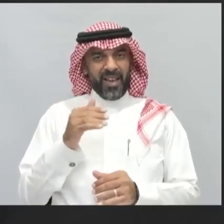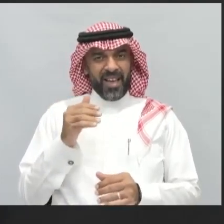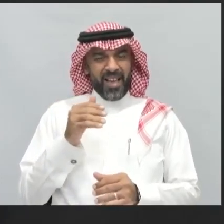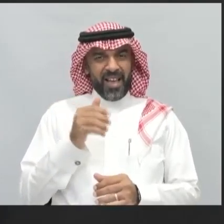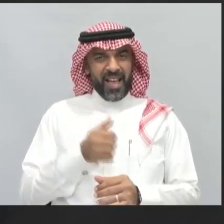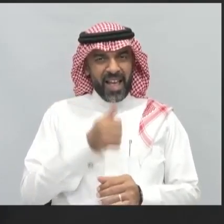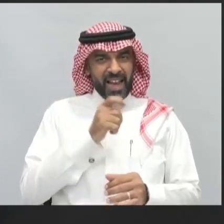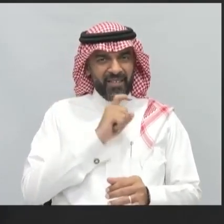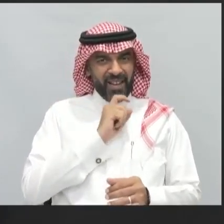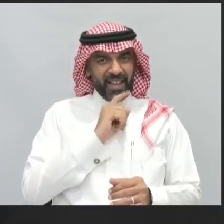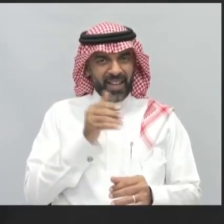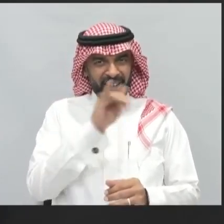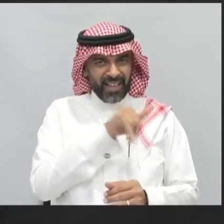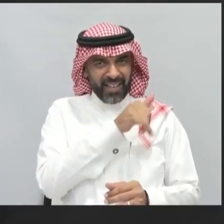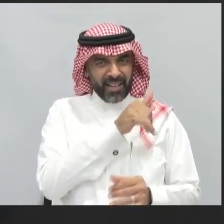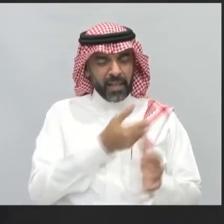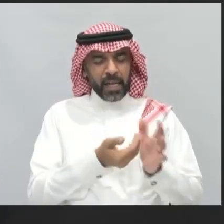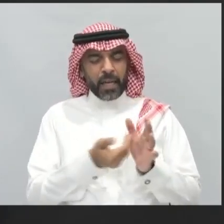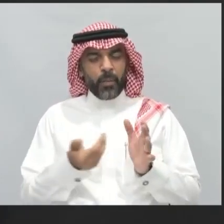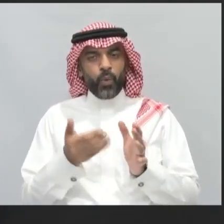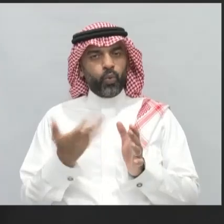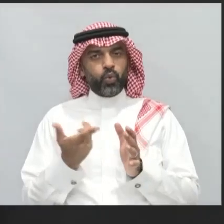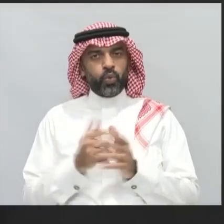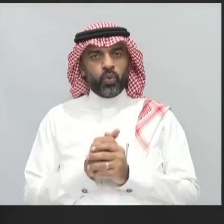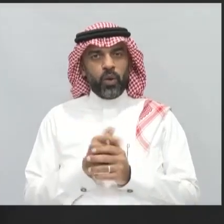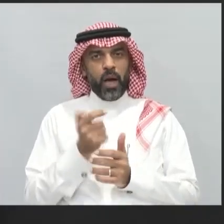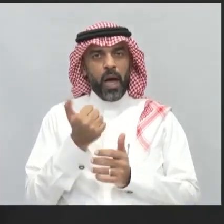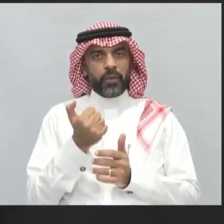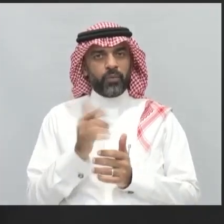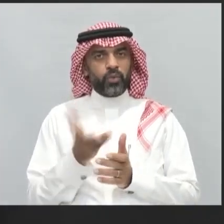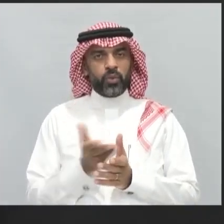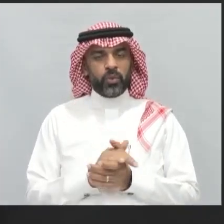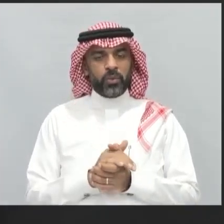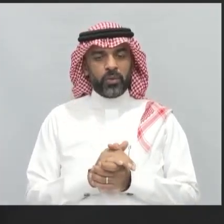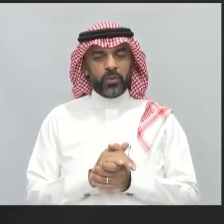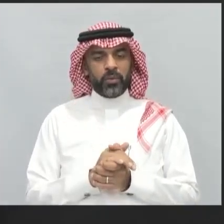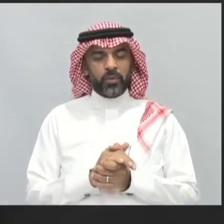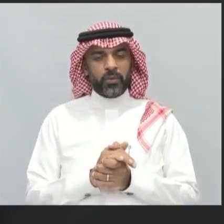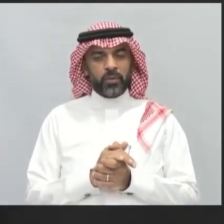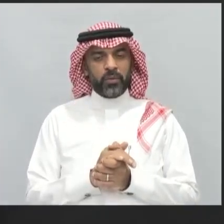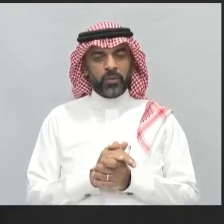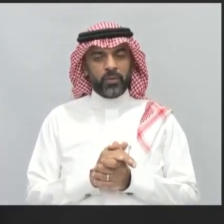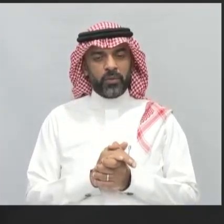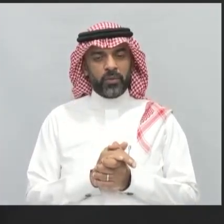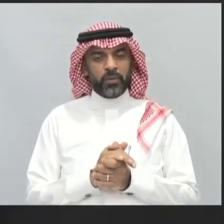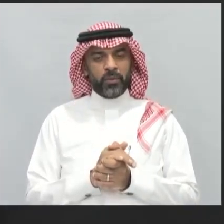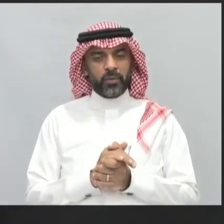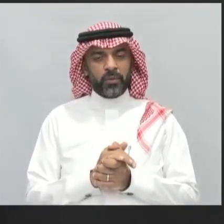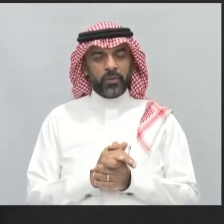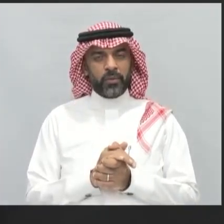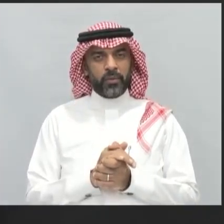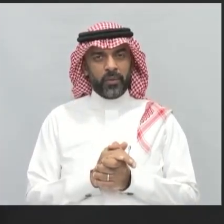اللينه هل سبقت بحرف الياء ام بحرف اخر لانها لو سبقت بحرف الياء ستتغير قاعده